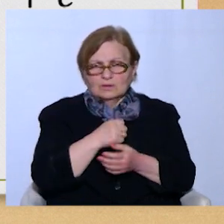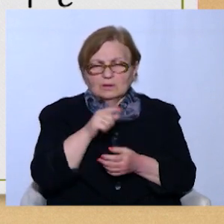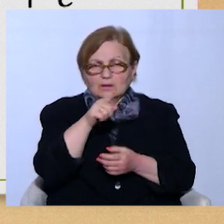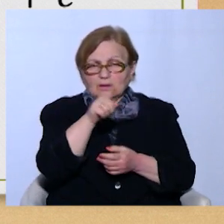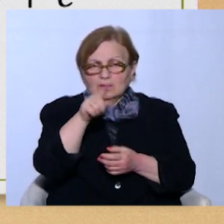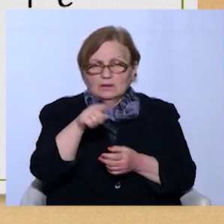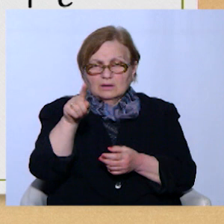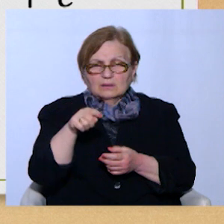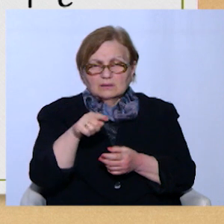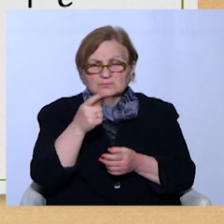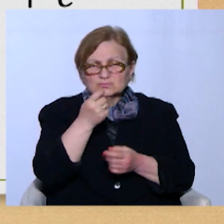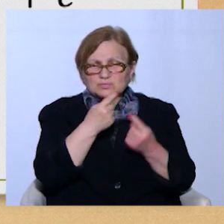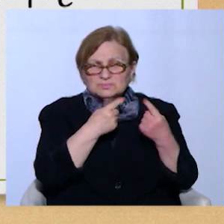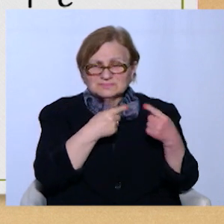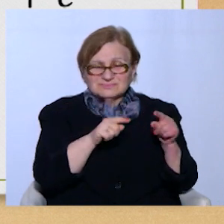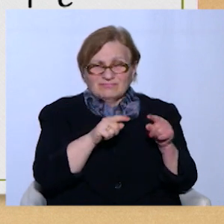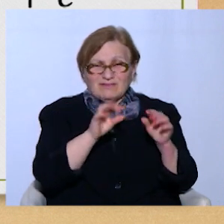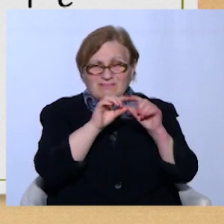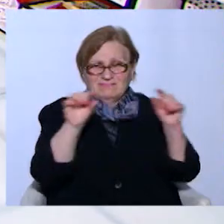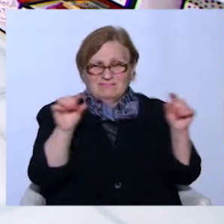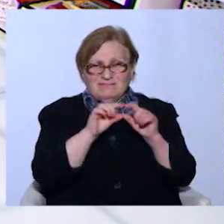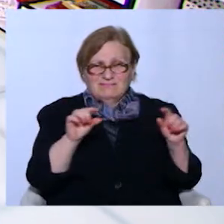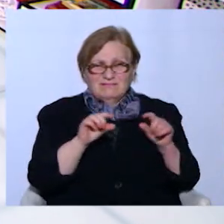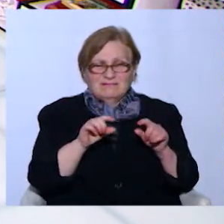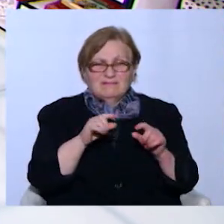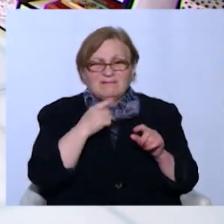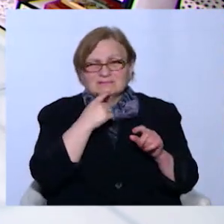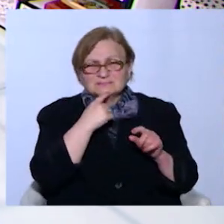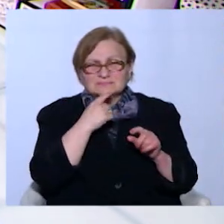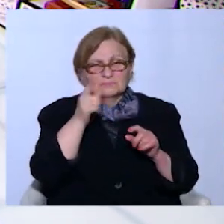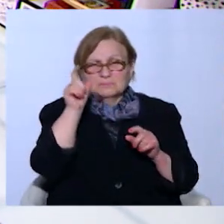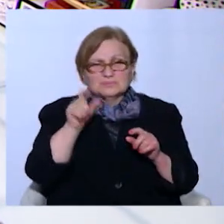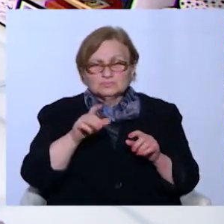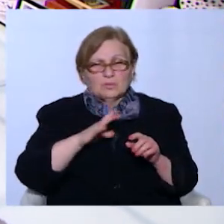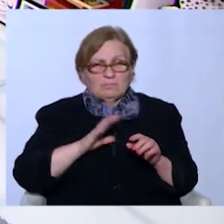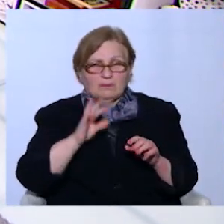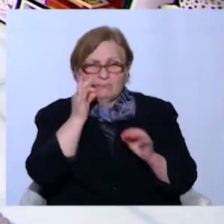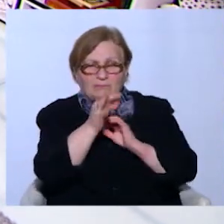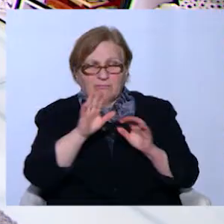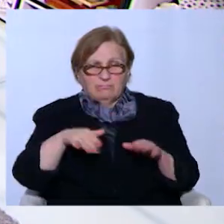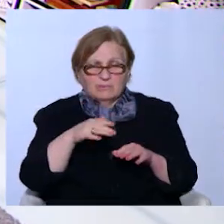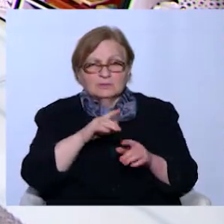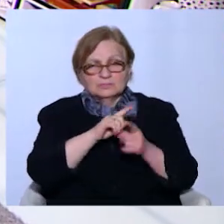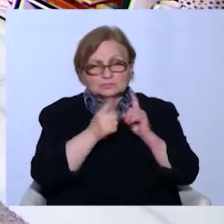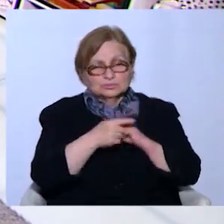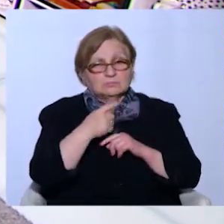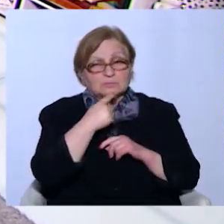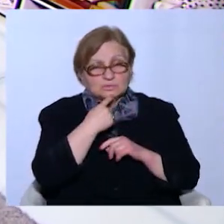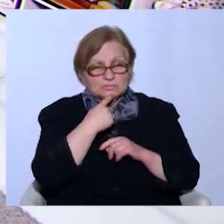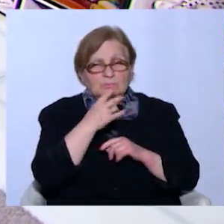ამოცანა რომ ყოფილიყო ცოტა სხვანაირად ფორმულირებული, რომ აი სავარაუდო პასუხების გარეშე როგორღაც, საკმაოდ რთულ ამოცანად